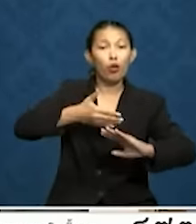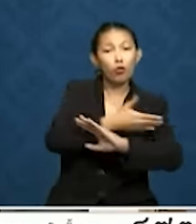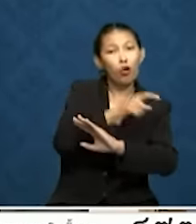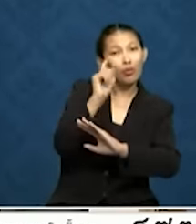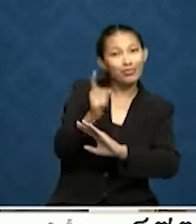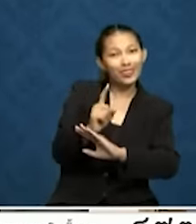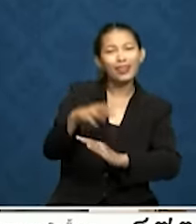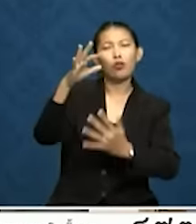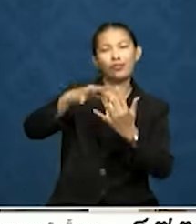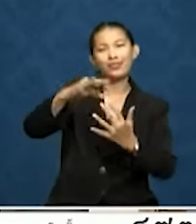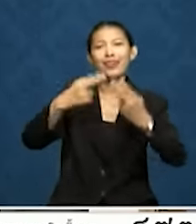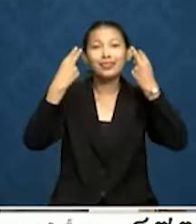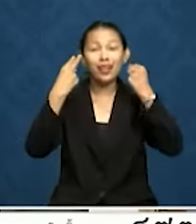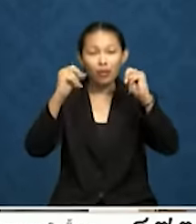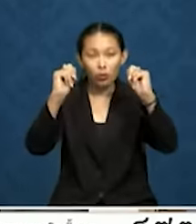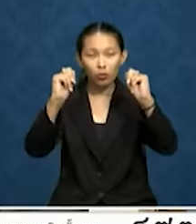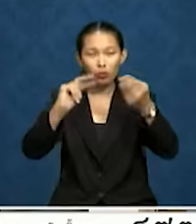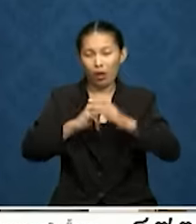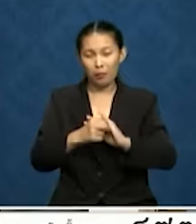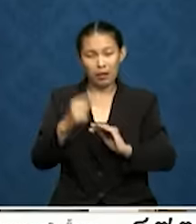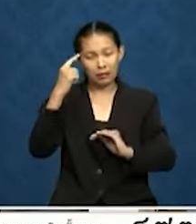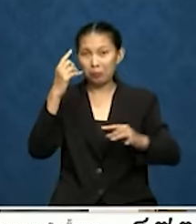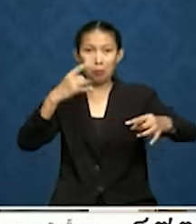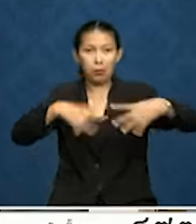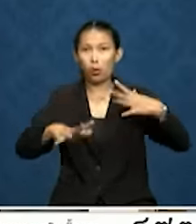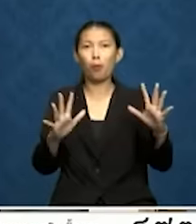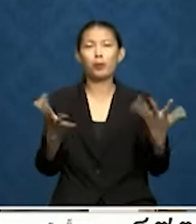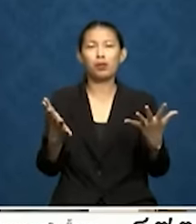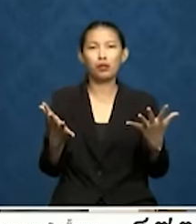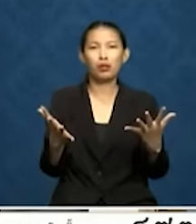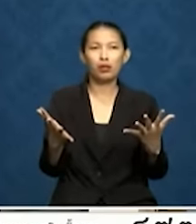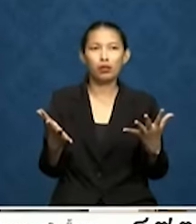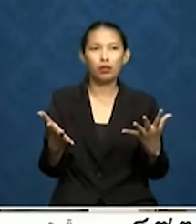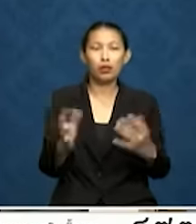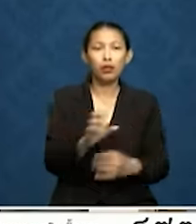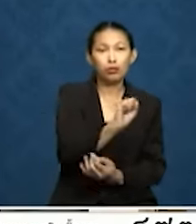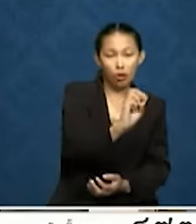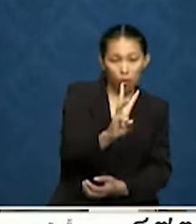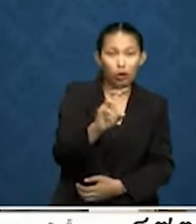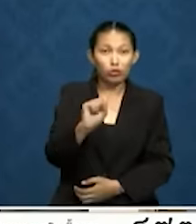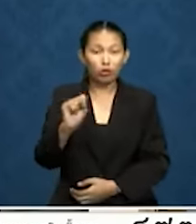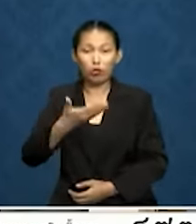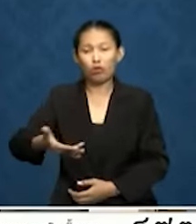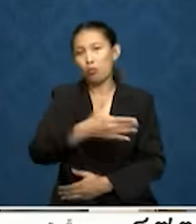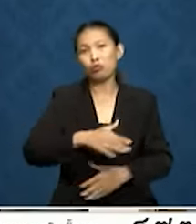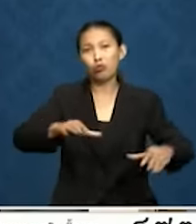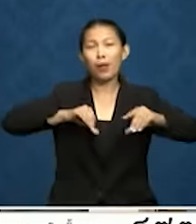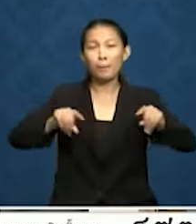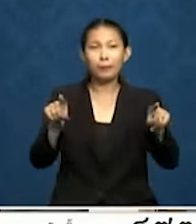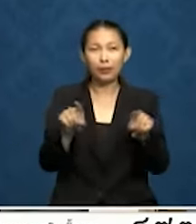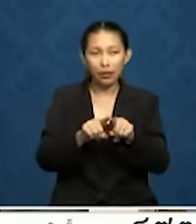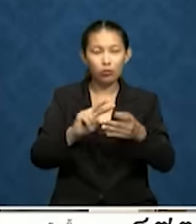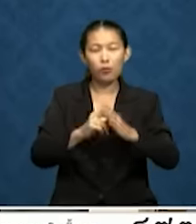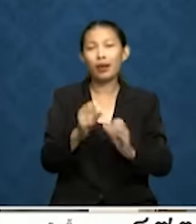มีการเลือกไม่มีคนคัดค้านเลยนะครับมีทั้งสว.และสส.ด้วยไม่มีก็ด